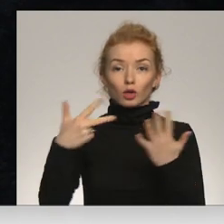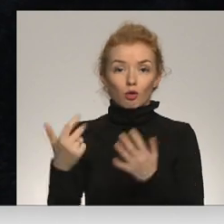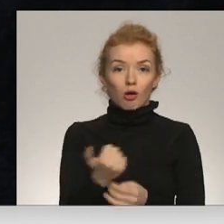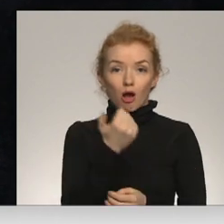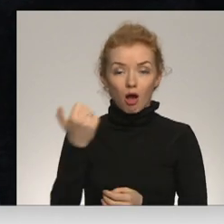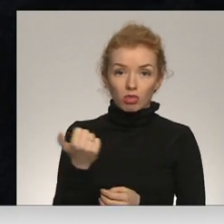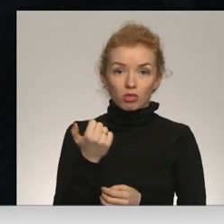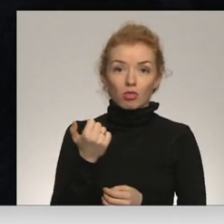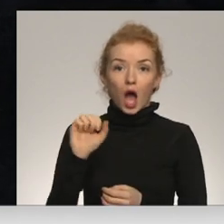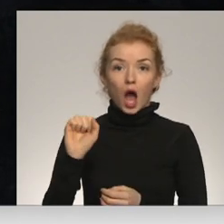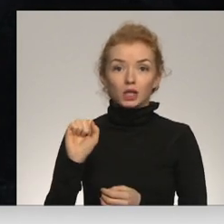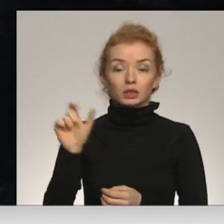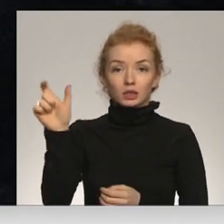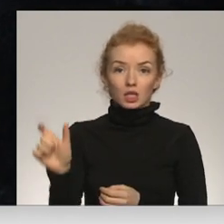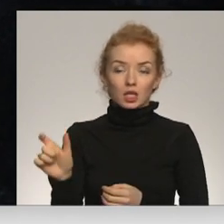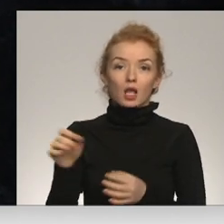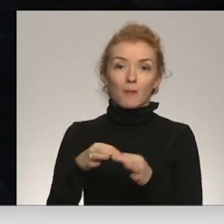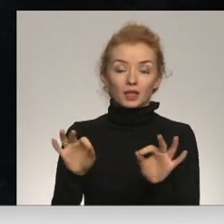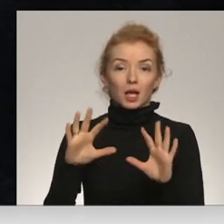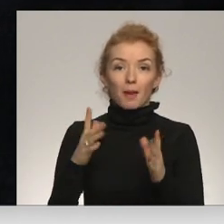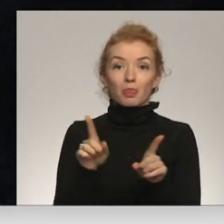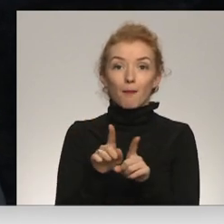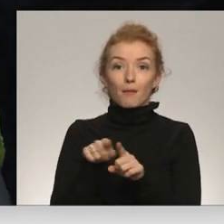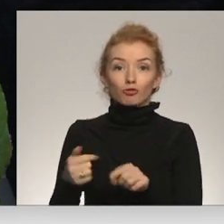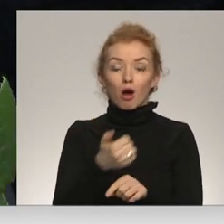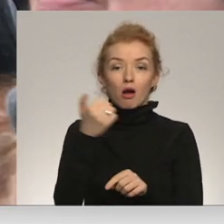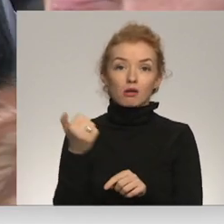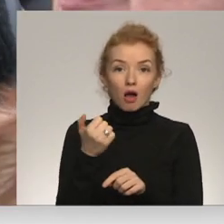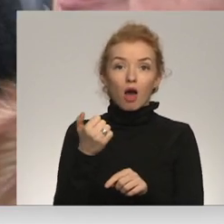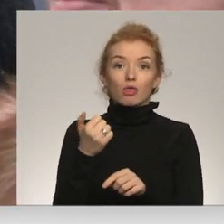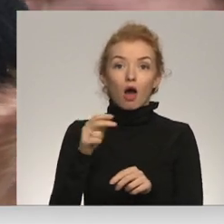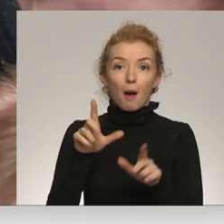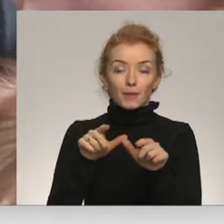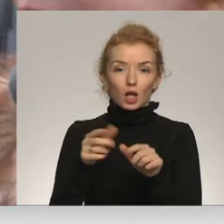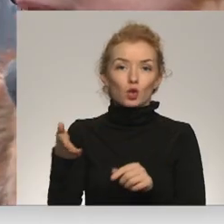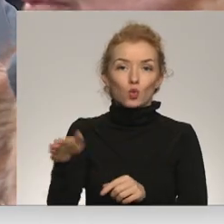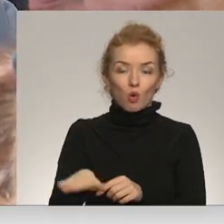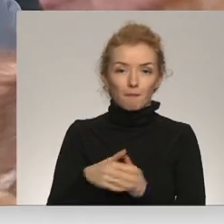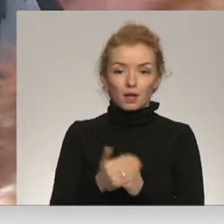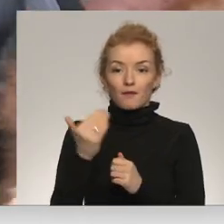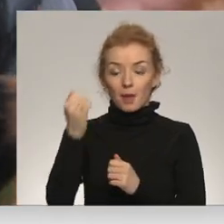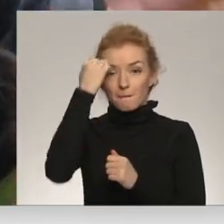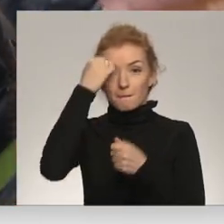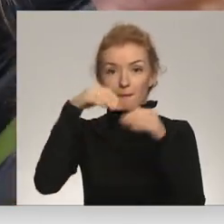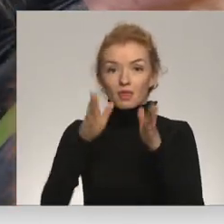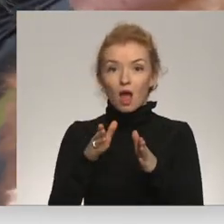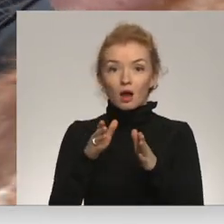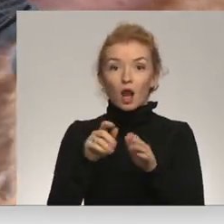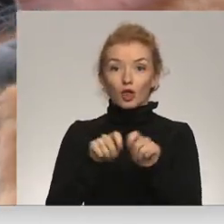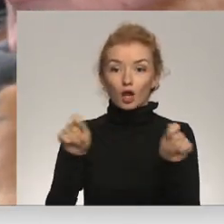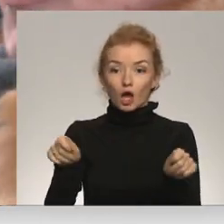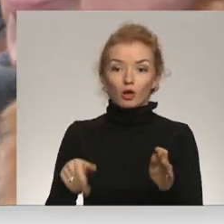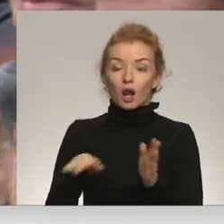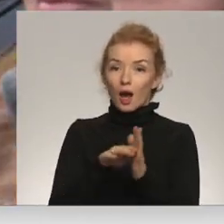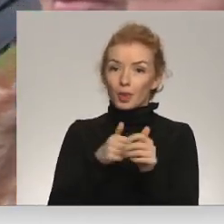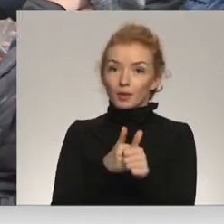1988. Gadā Astra tika amnestēts, bet tā paša gada aprīlī nomira. Gunāra Astras pieminekļa atklāšanai klātienē sekoja